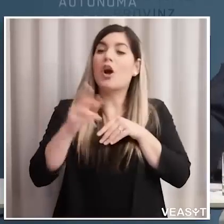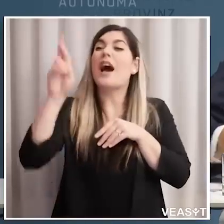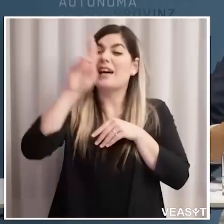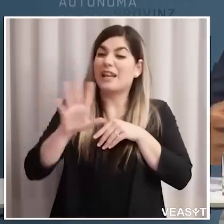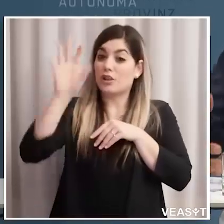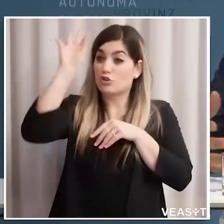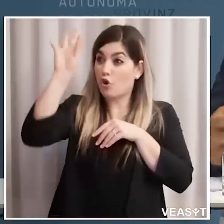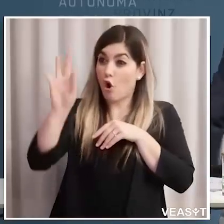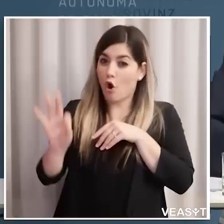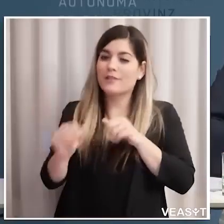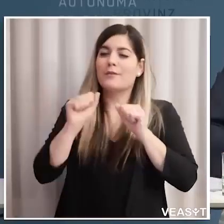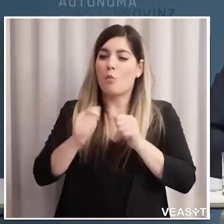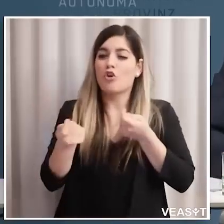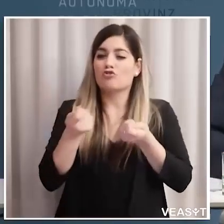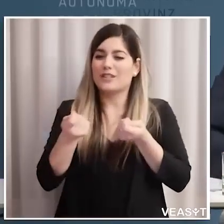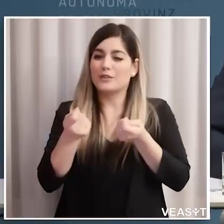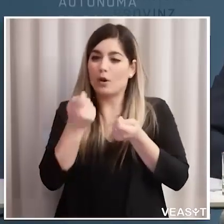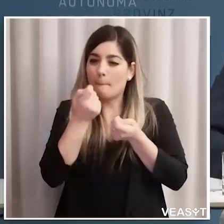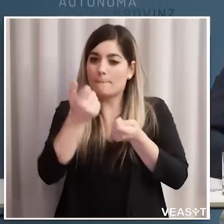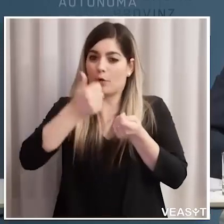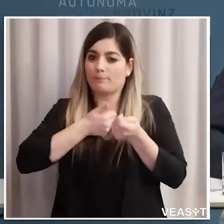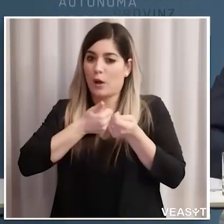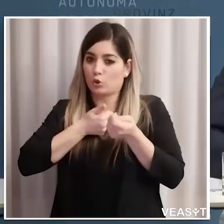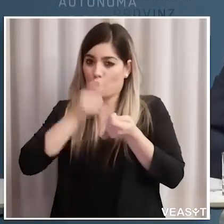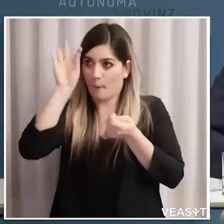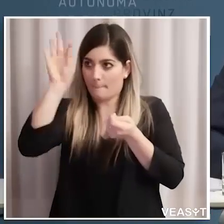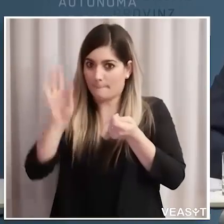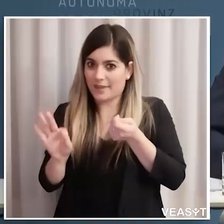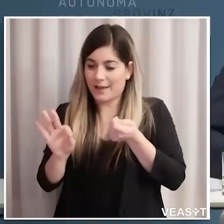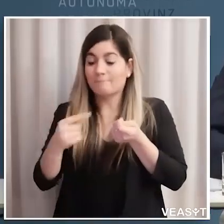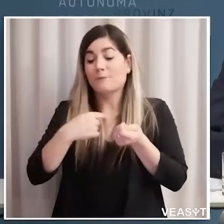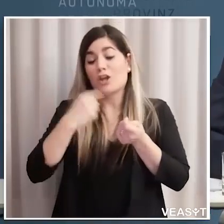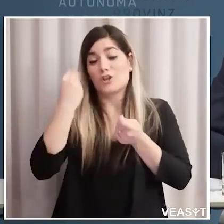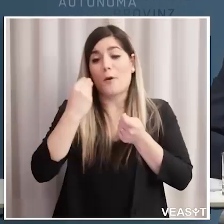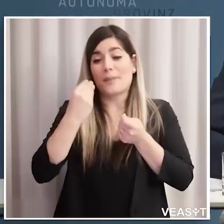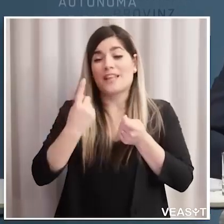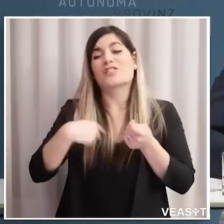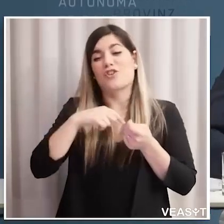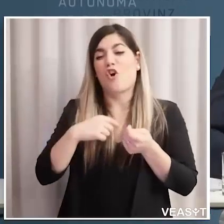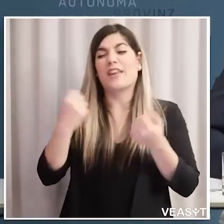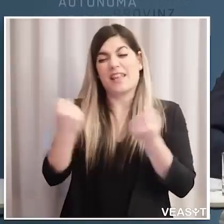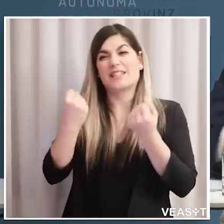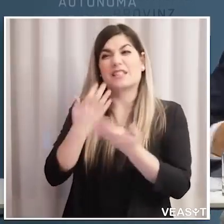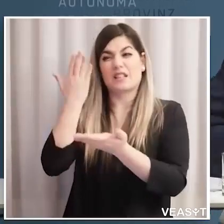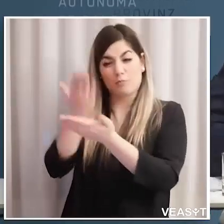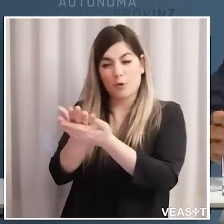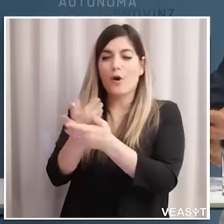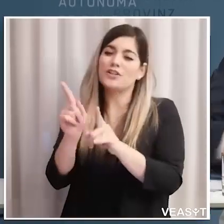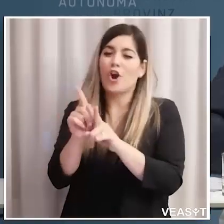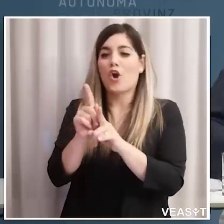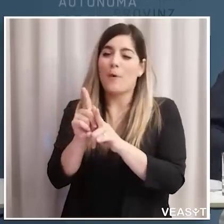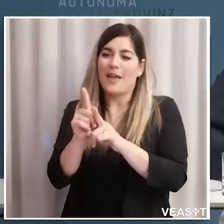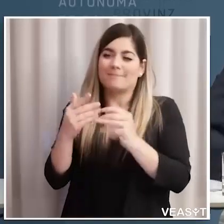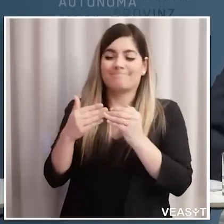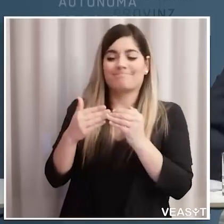potranno già loro tutte gestire un po' di più. Io credo che questa apertura non ci sarebbe stata se non ci fosse stata la nostra iniziativa, siamo stati un po'